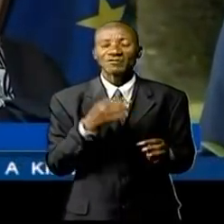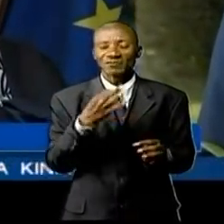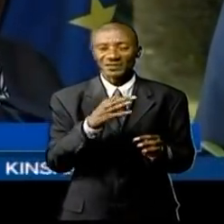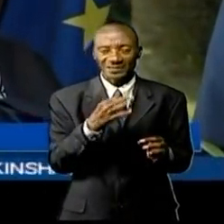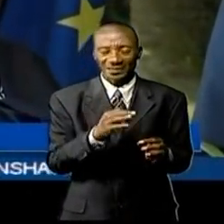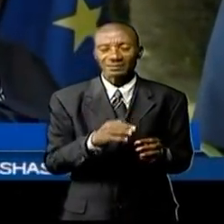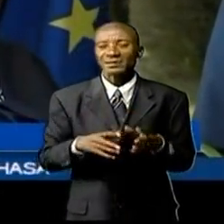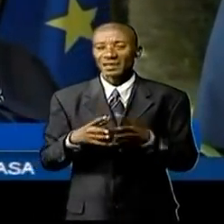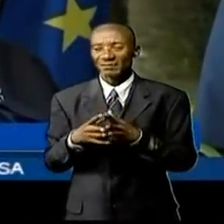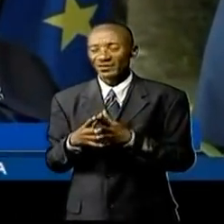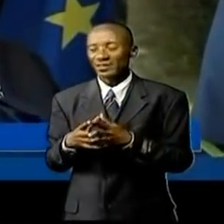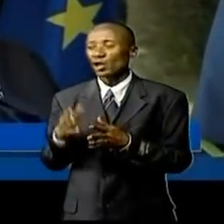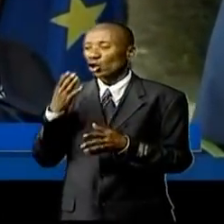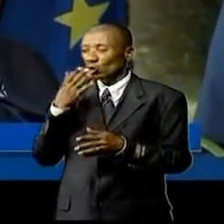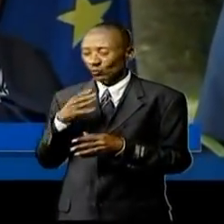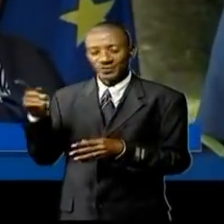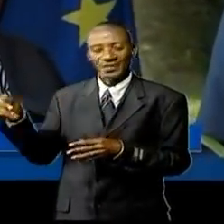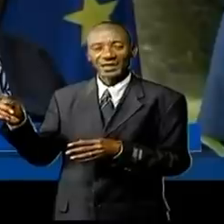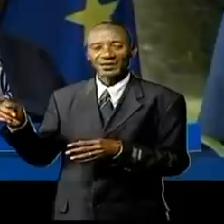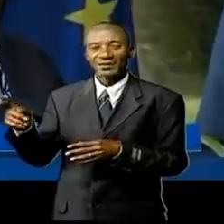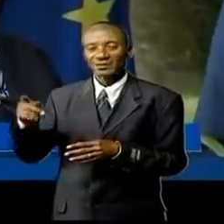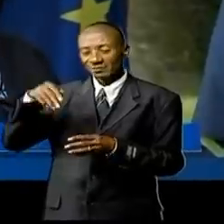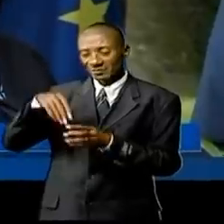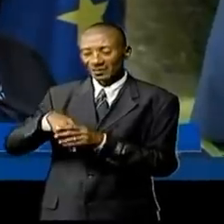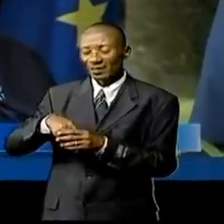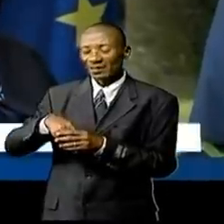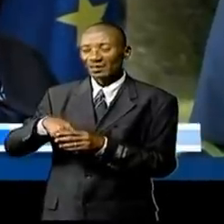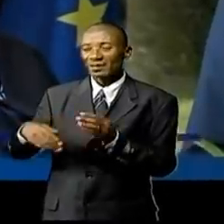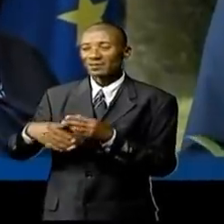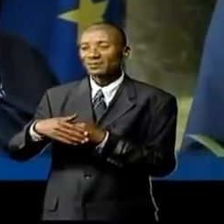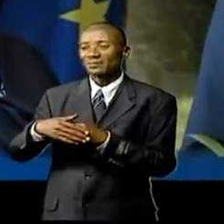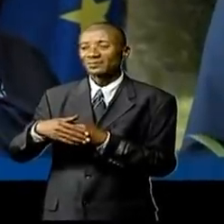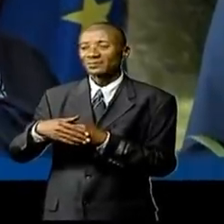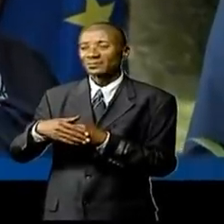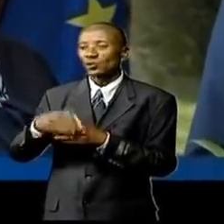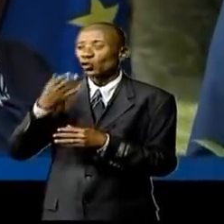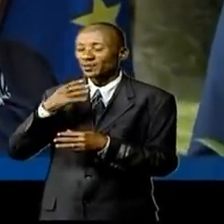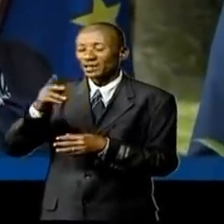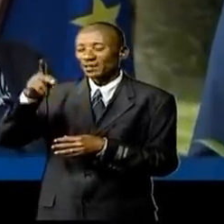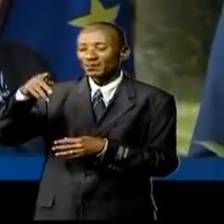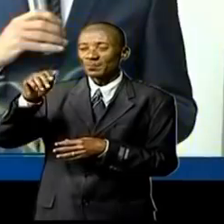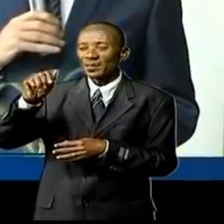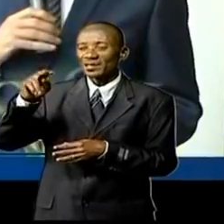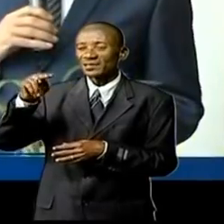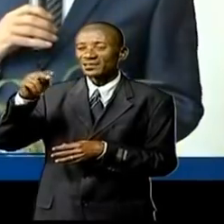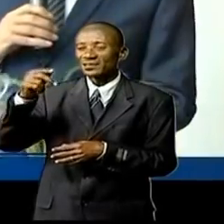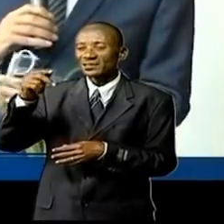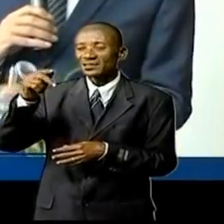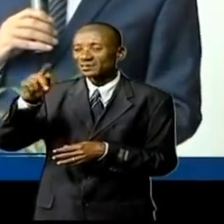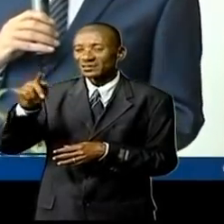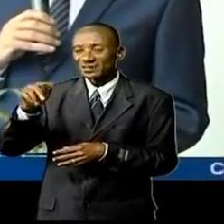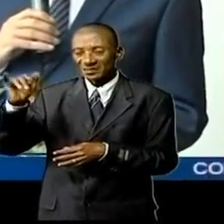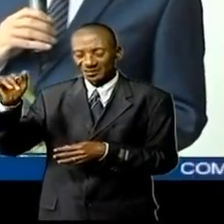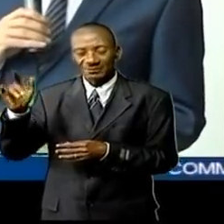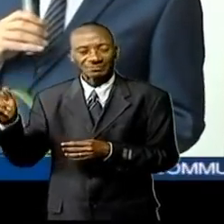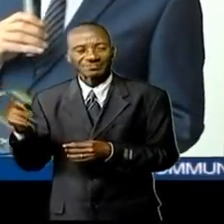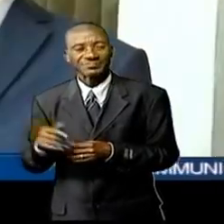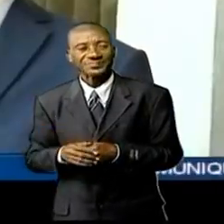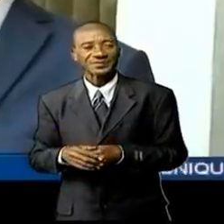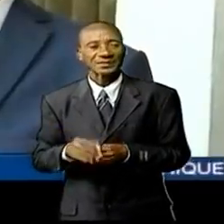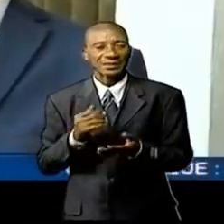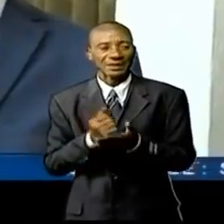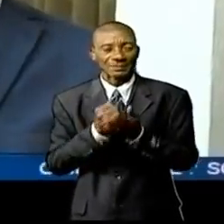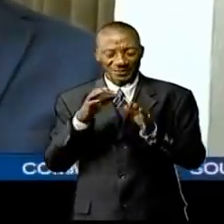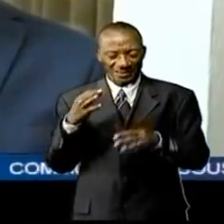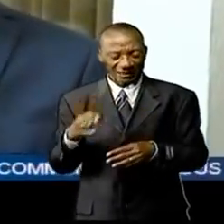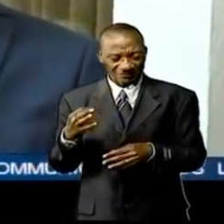vraiment un groupe de soulagement, c'est quelque chose qui nous va tout droit au cœur. L'ambassadeur de France en RDC a indiqué